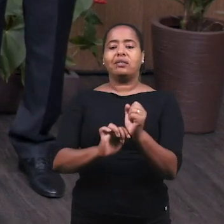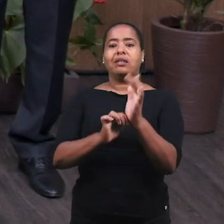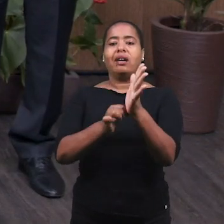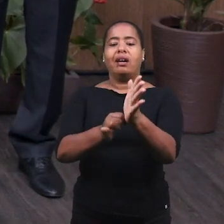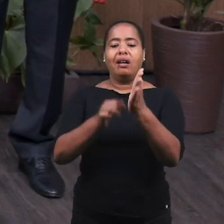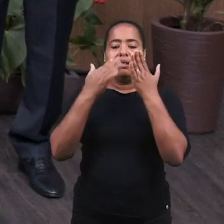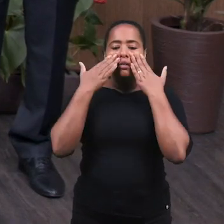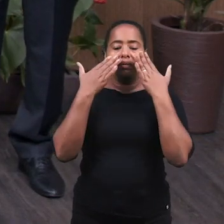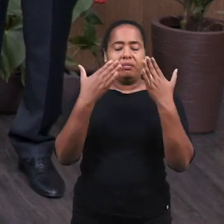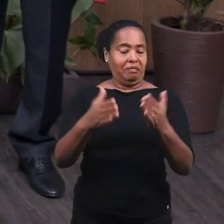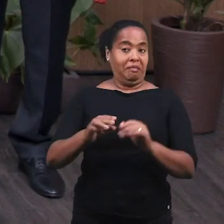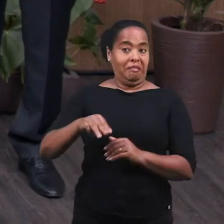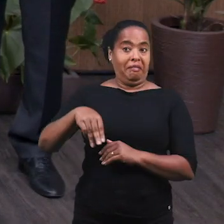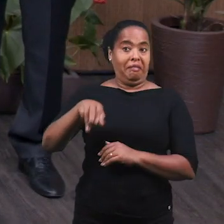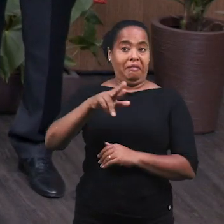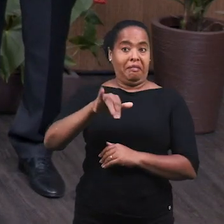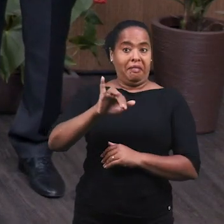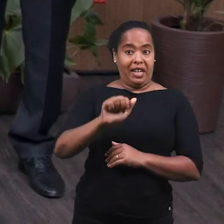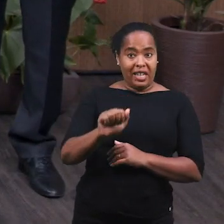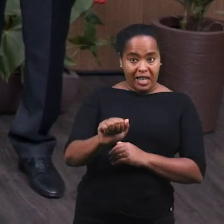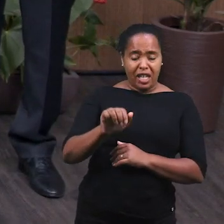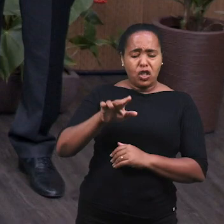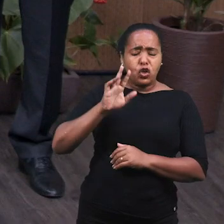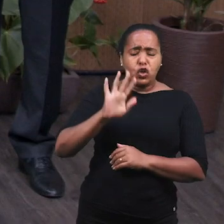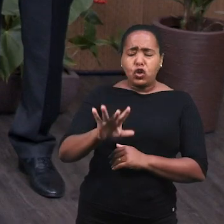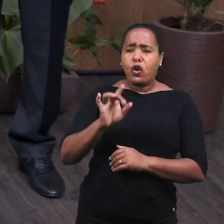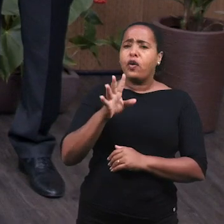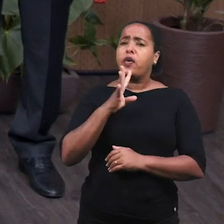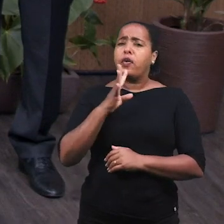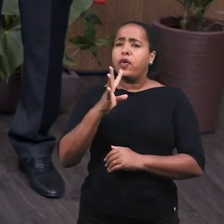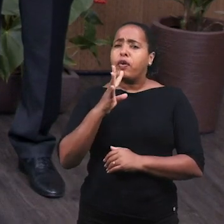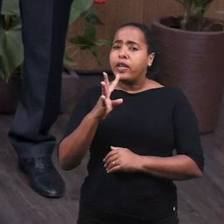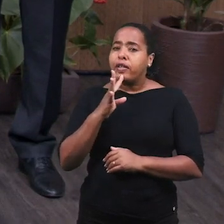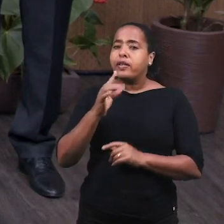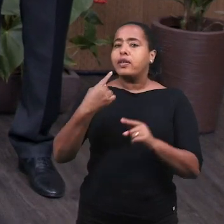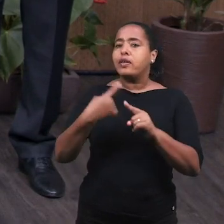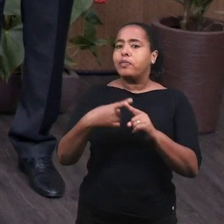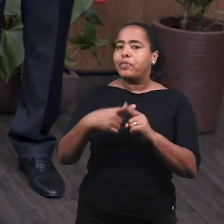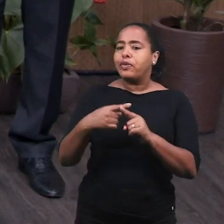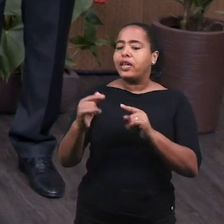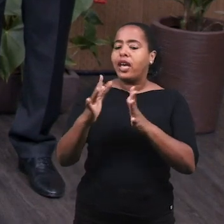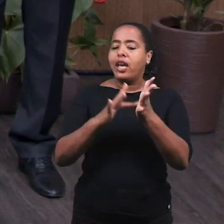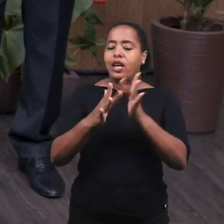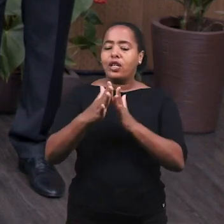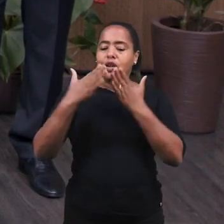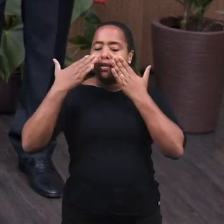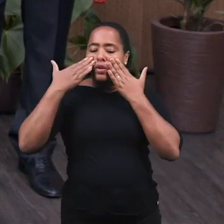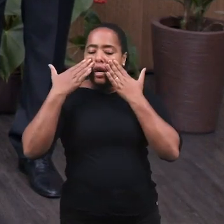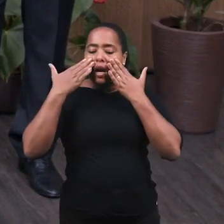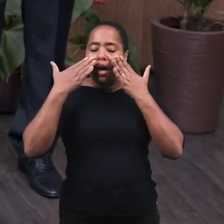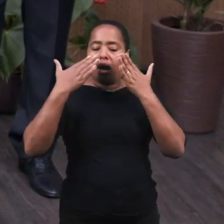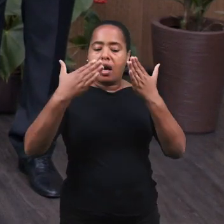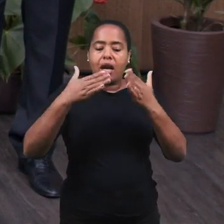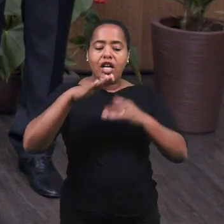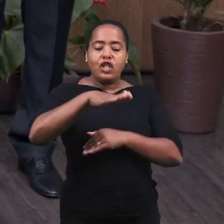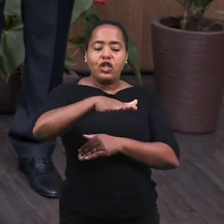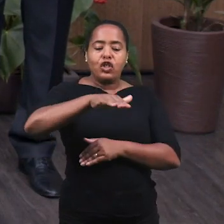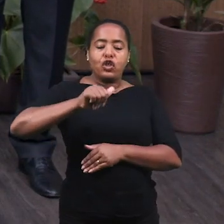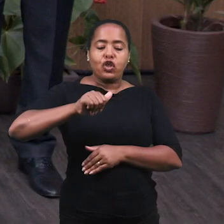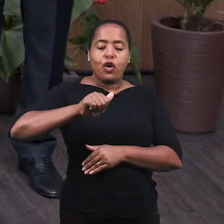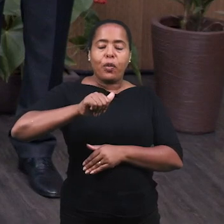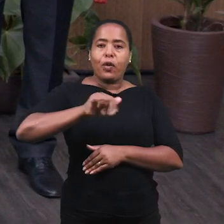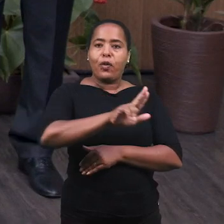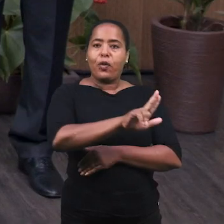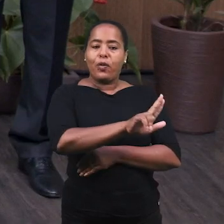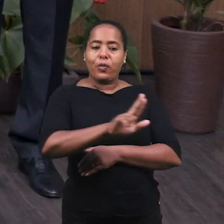те, кому он открылся. Мария узнала Господа Иисуса, когда он открылся ей,